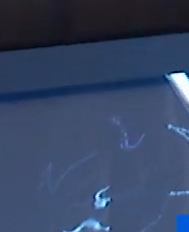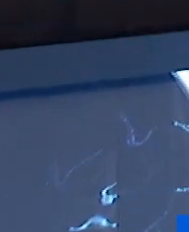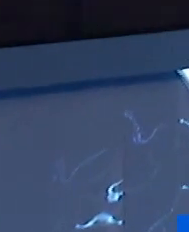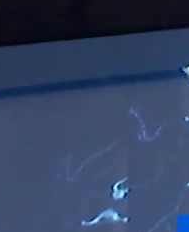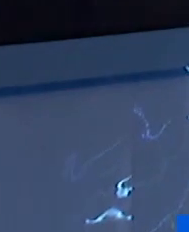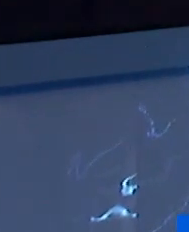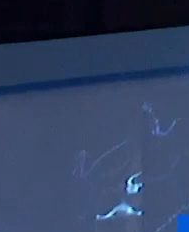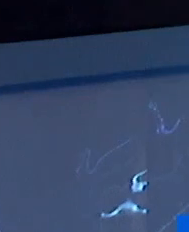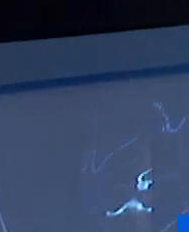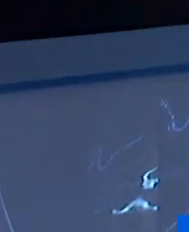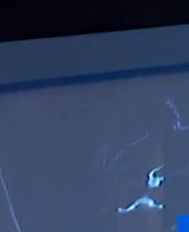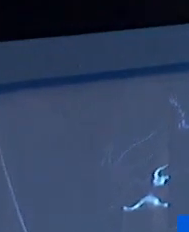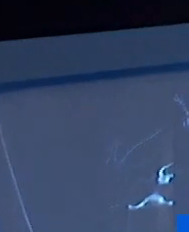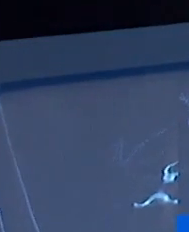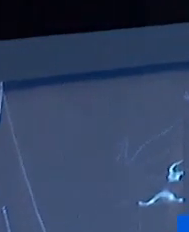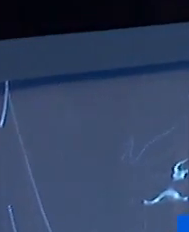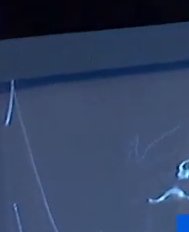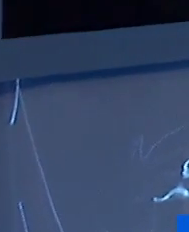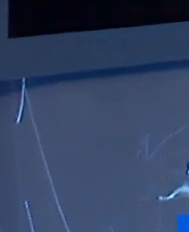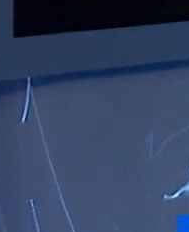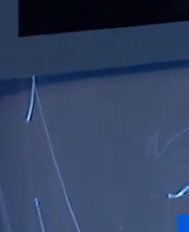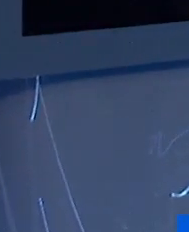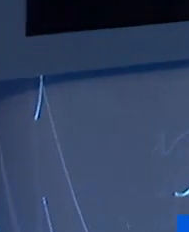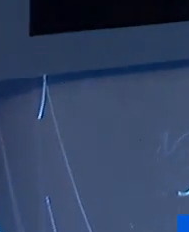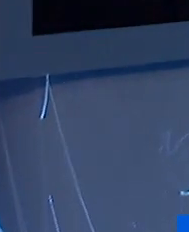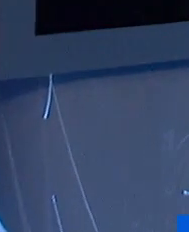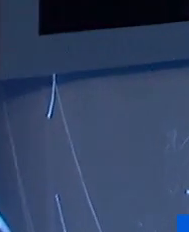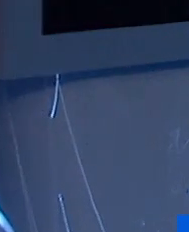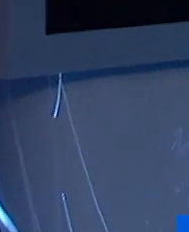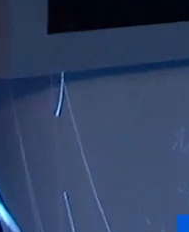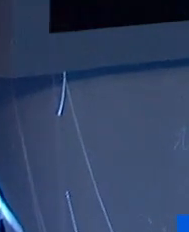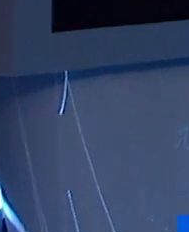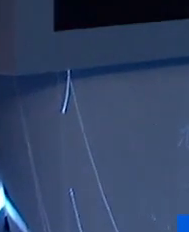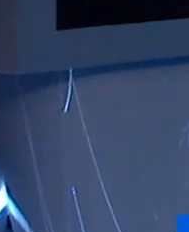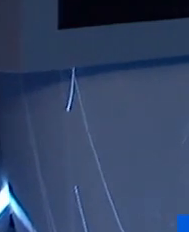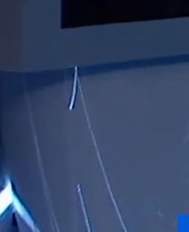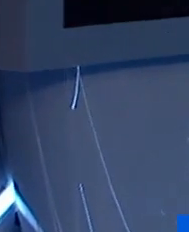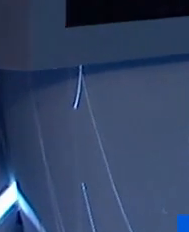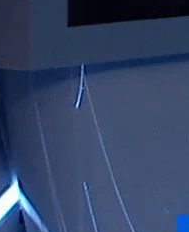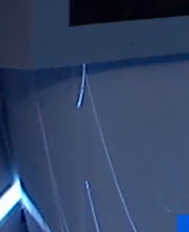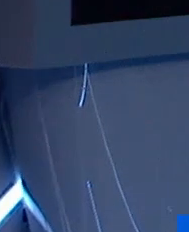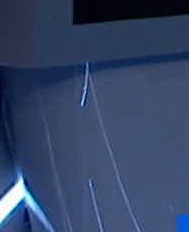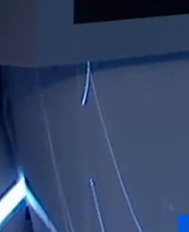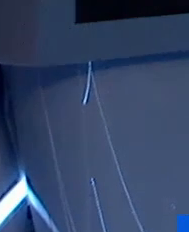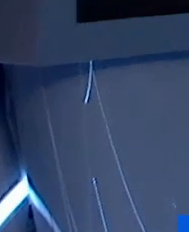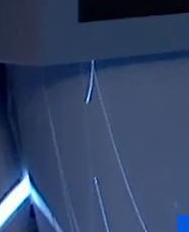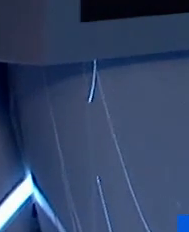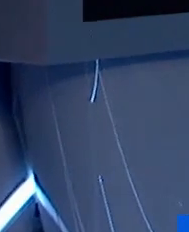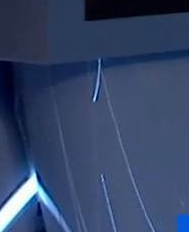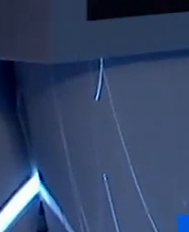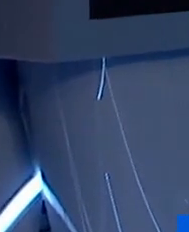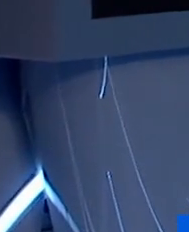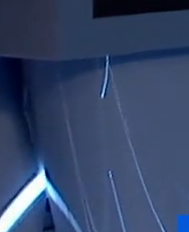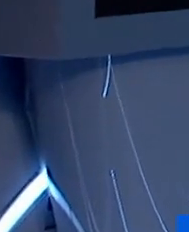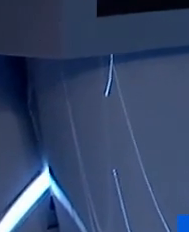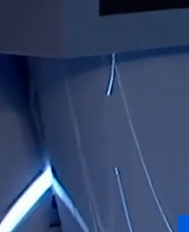ЕНПФ работодатели. Таким образом, в Министерстве труда и социальной защиты планируют обеспечить финансовую устойчивость пенсионной системы и